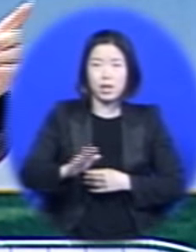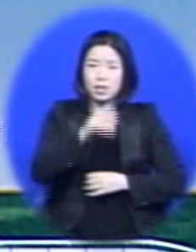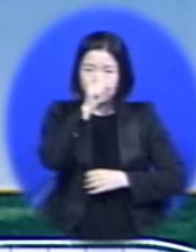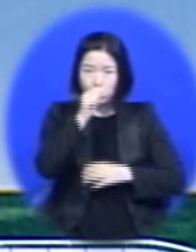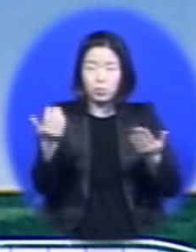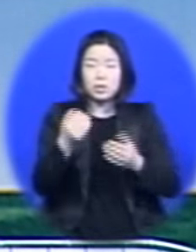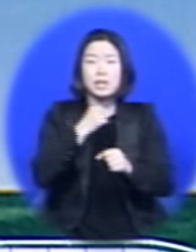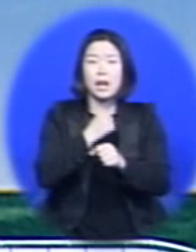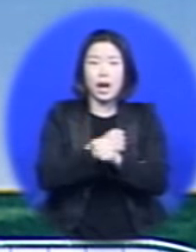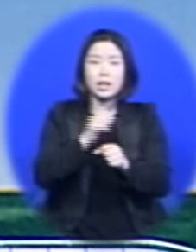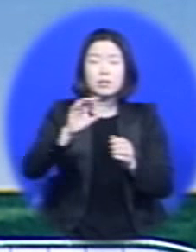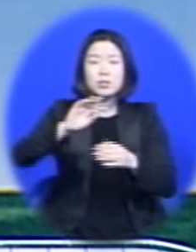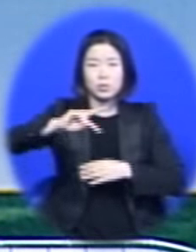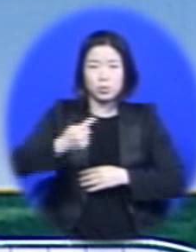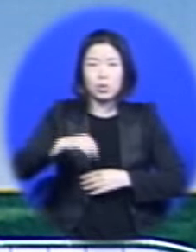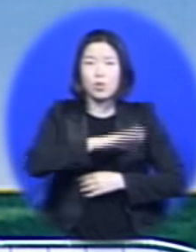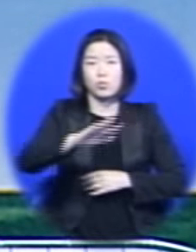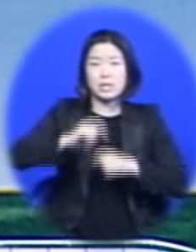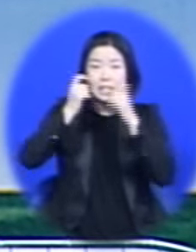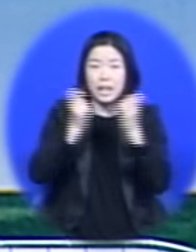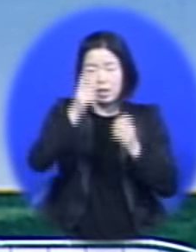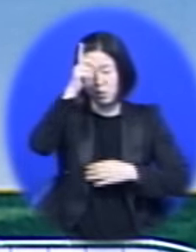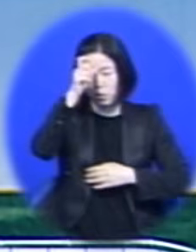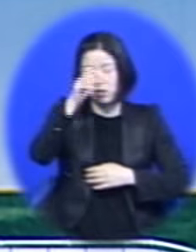하는데도 우리 개인적인 고집이 있을 수 있습니다.